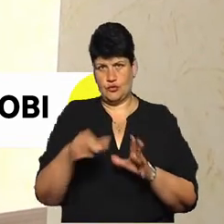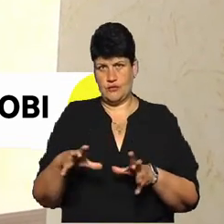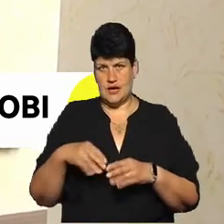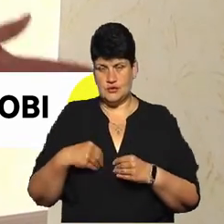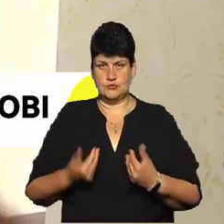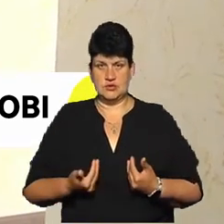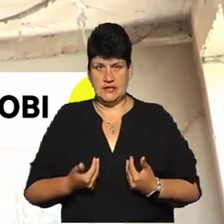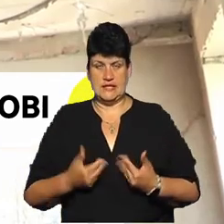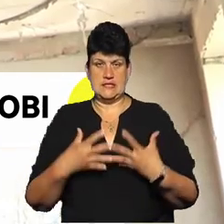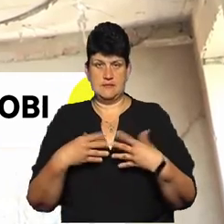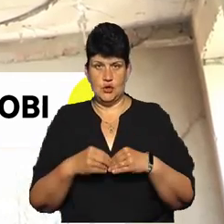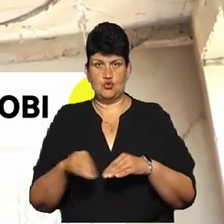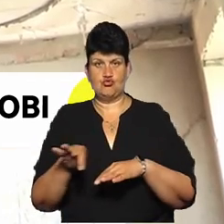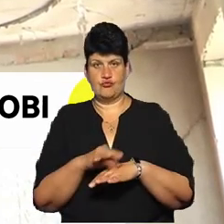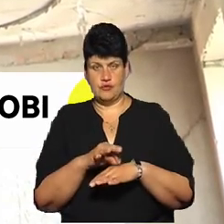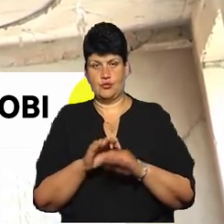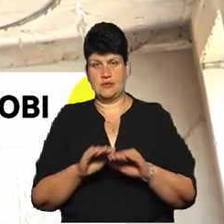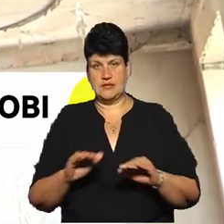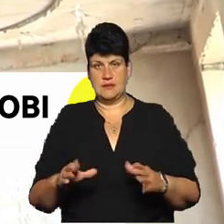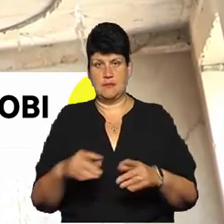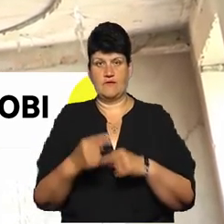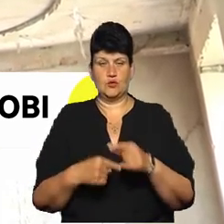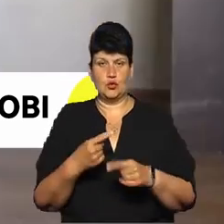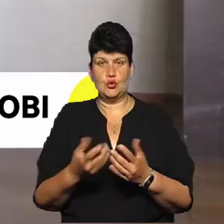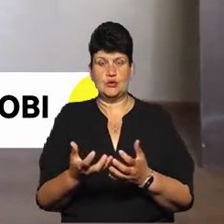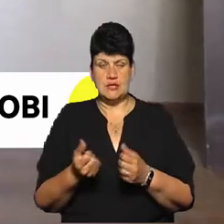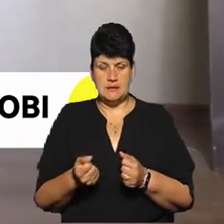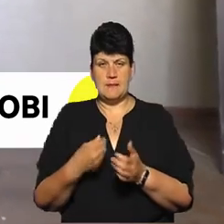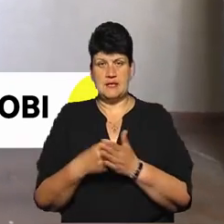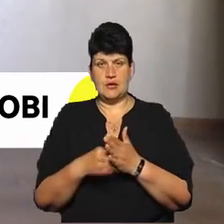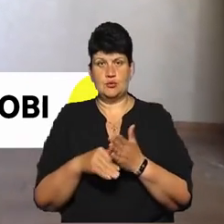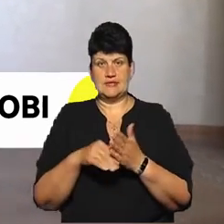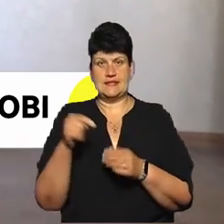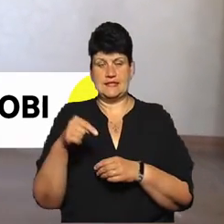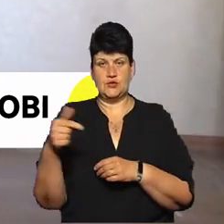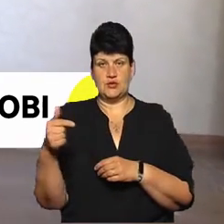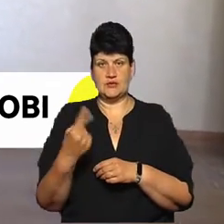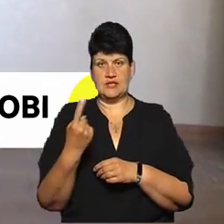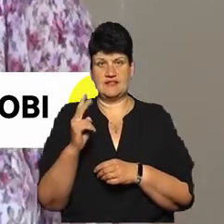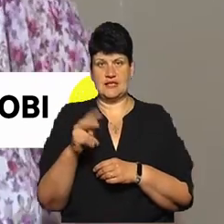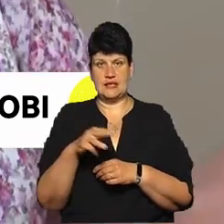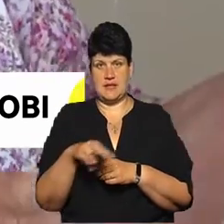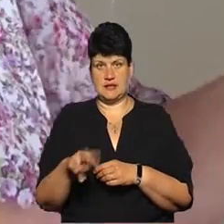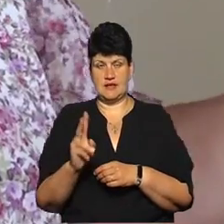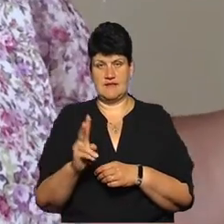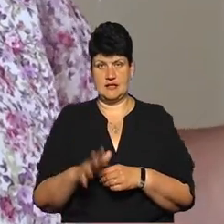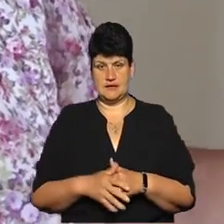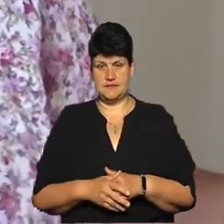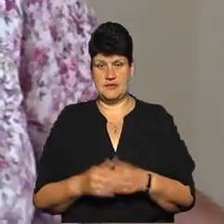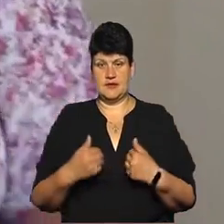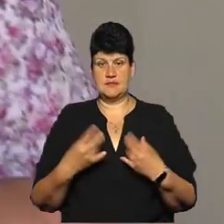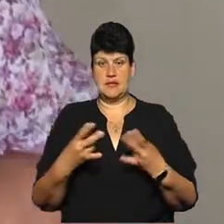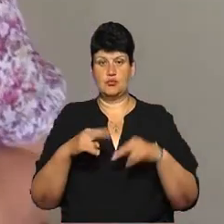та внуками. Розповідає, отримала матеріальну допомогу з бюджету громади. Це 1000 гривень за квадратний метр квартири. Але нам треба